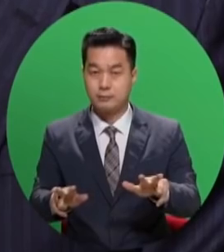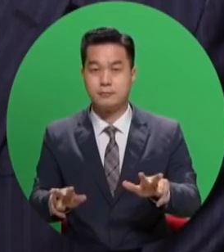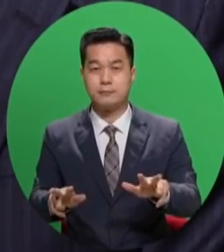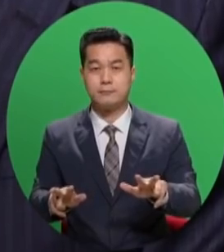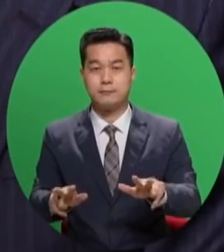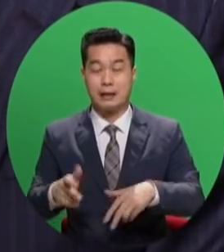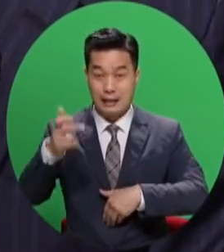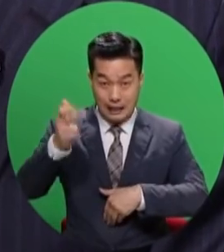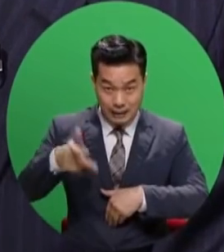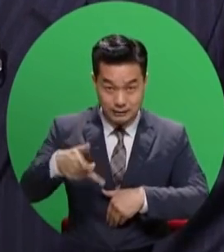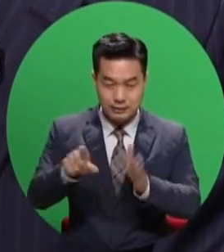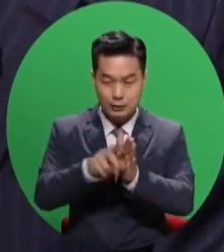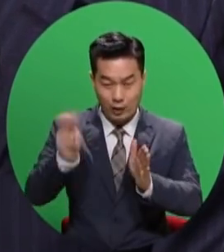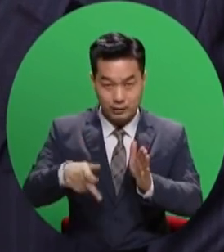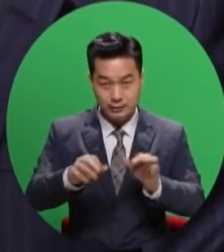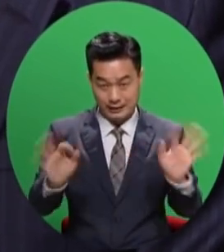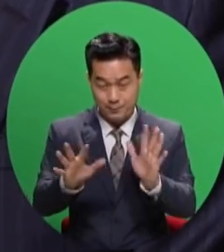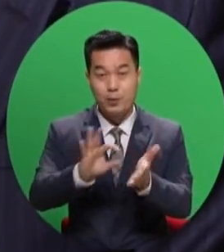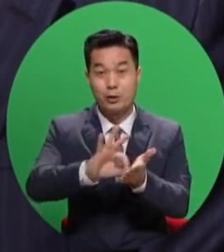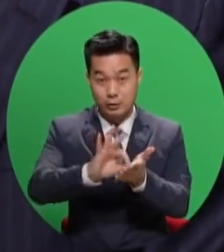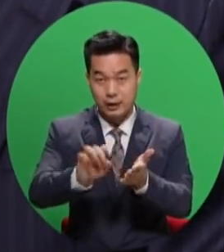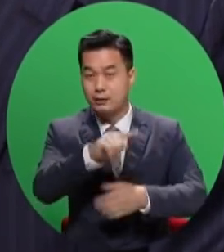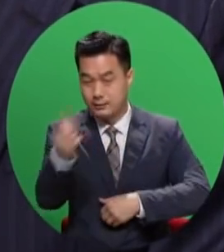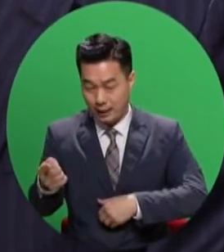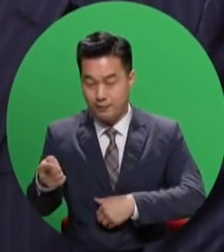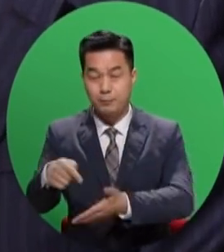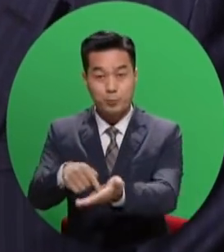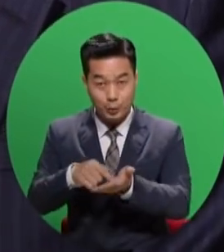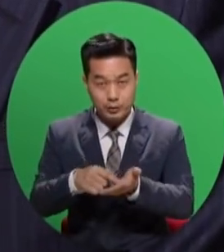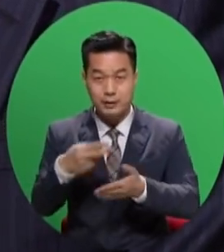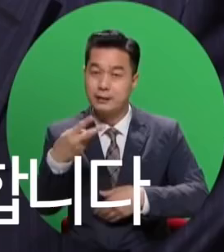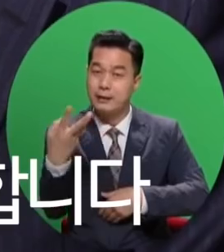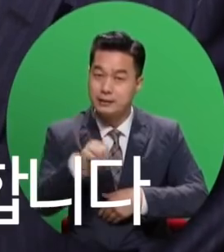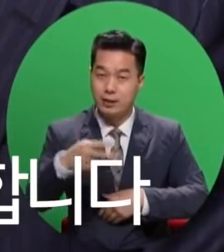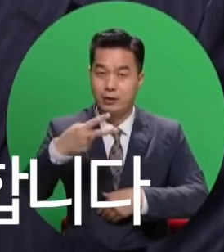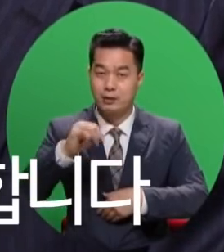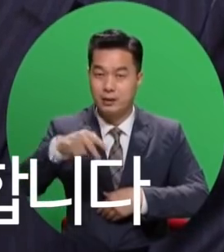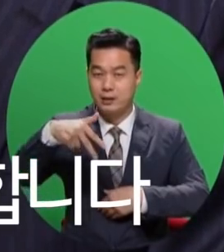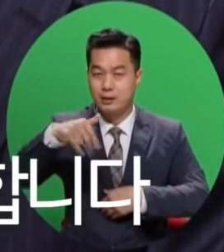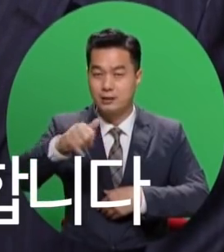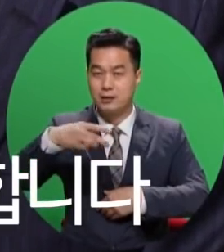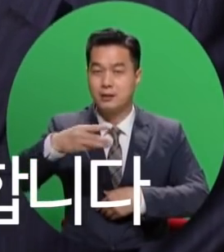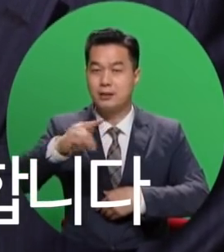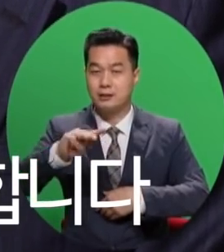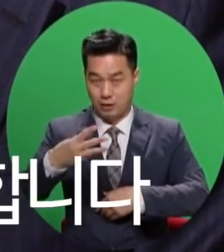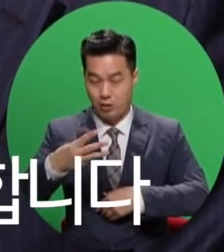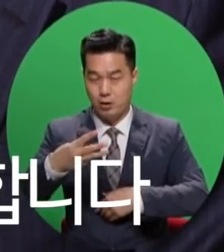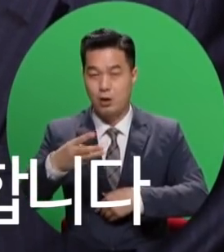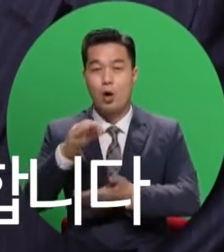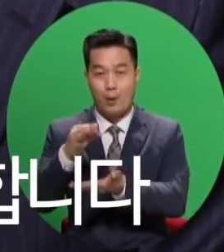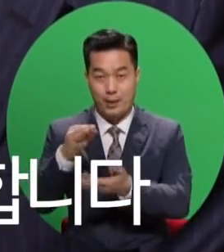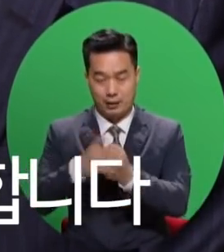크레딧 카드에서 간편 결제 로 넘어갔고 간편결제 에서 다음에 오는 것이 디지털 화폐 인데 어차피 여기에 서울시가 재정